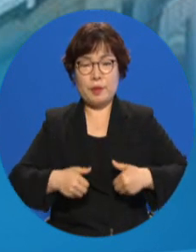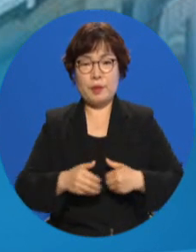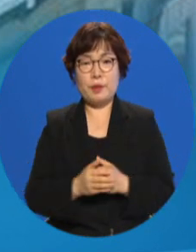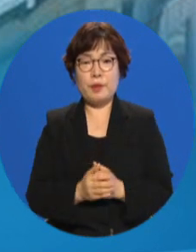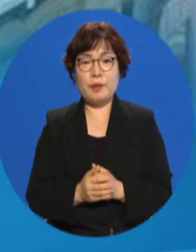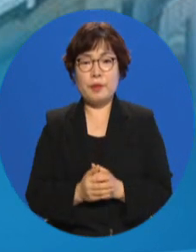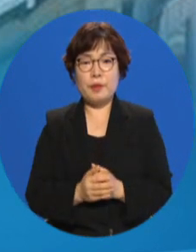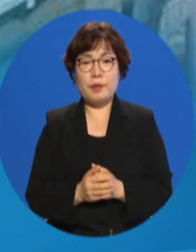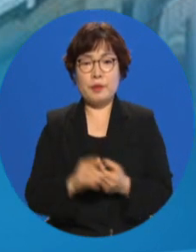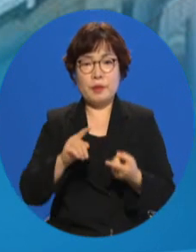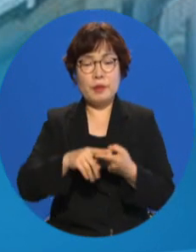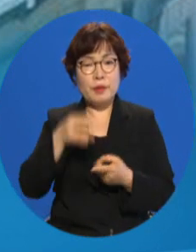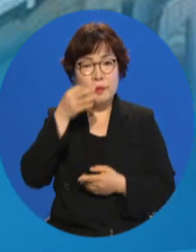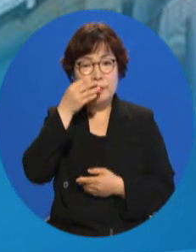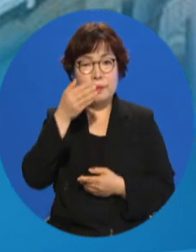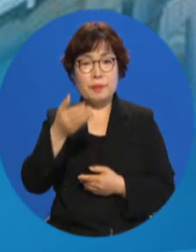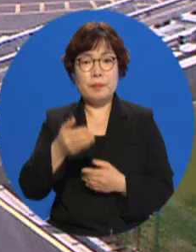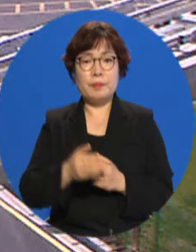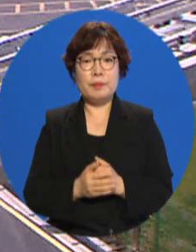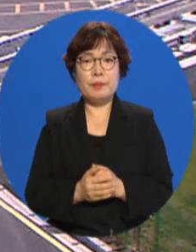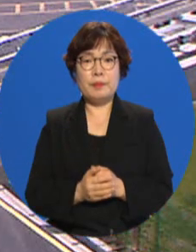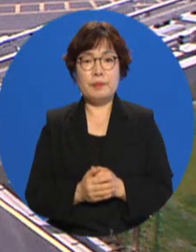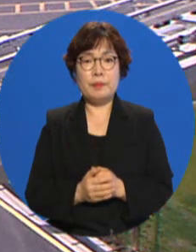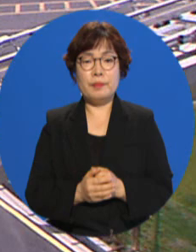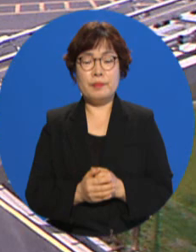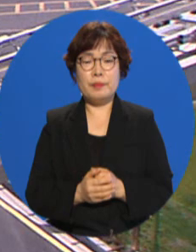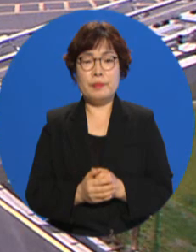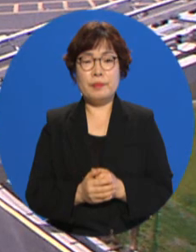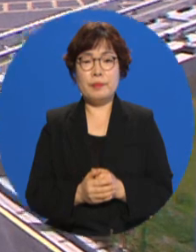많습니다. 박민주 기자입니다.